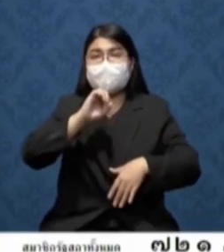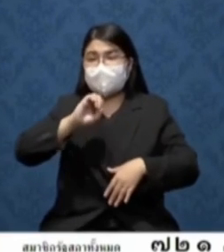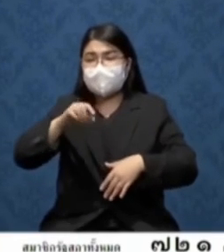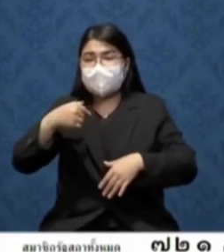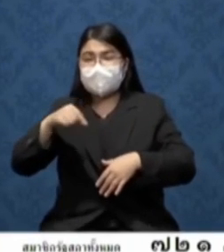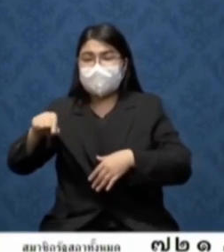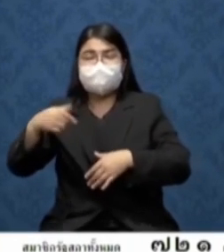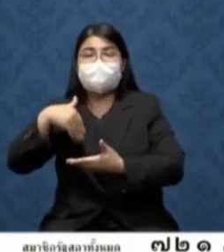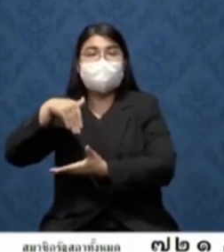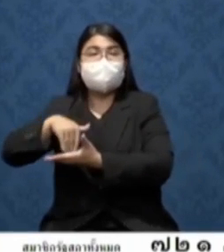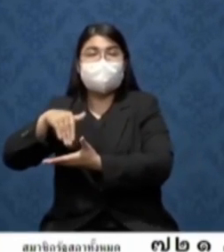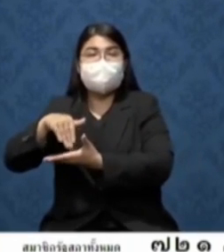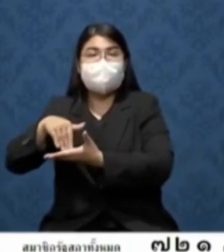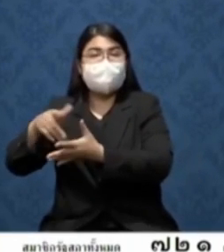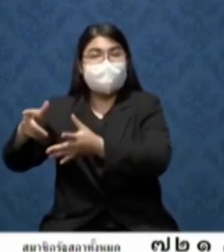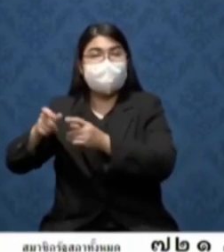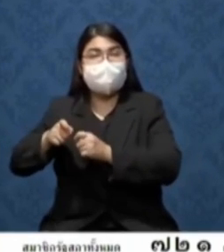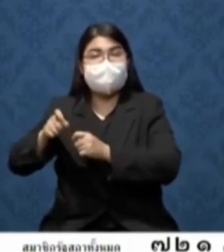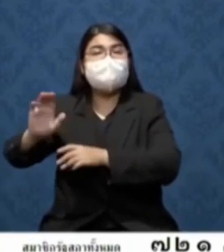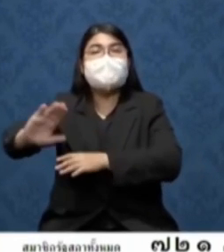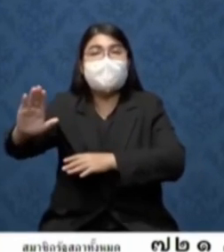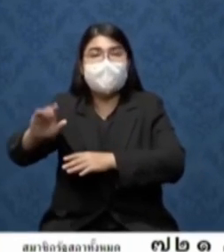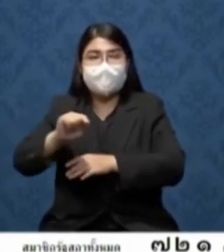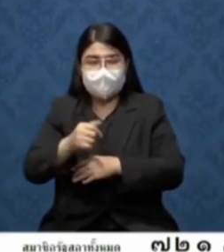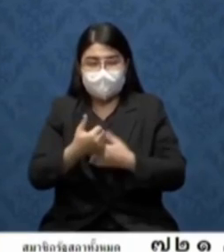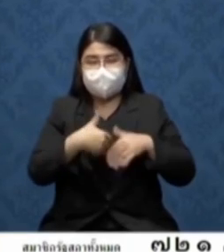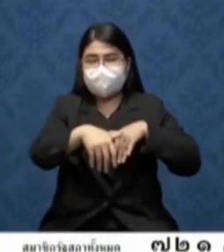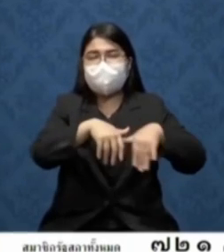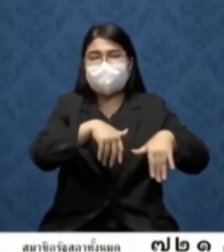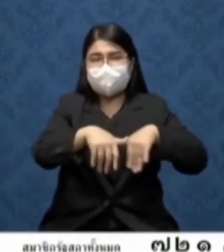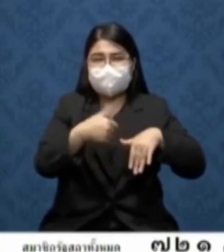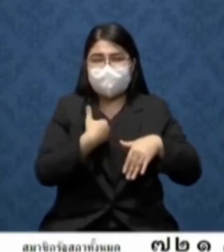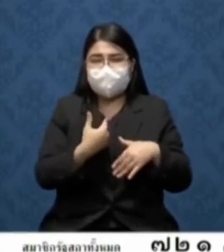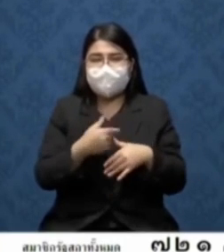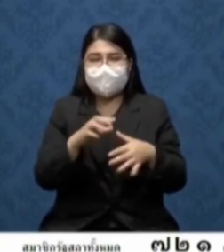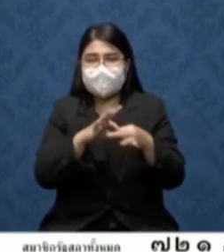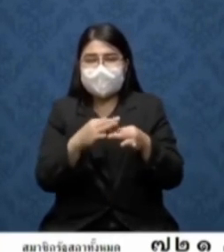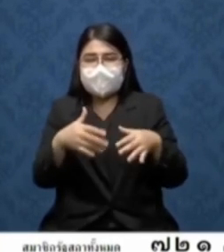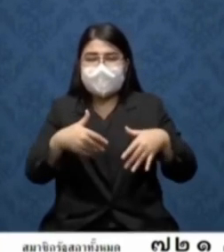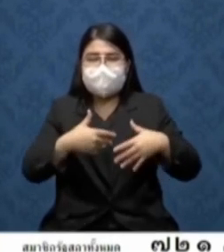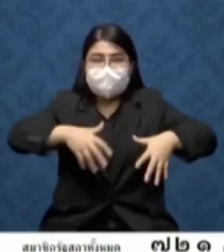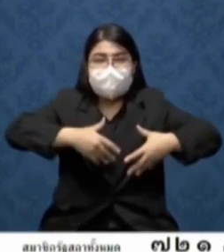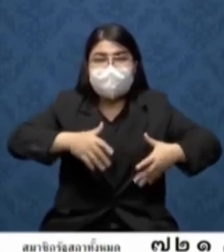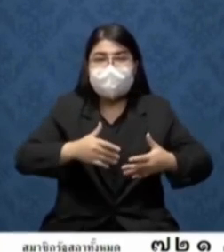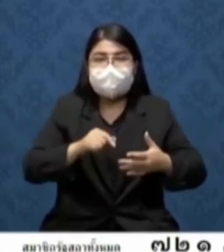อนุญาตให้ท้องถิ่นสามารถเข้าถึงแหล่งทุนจากการระดมทุนด้วยตัวเอง